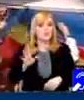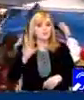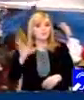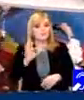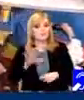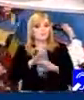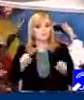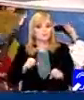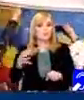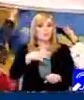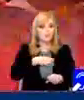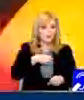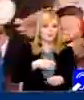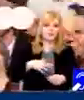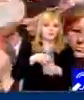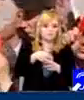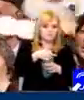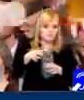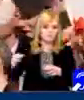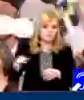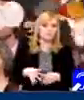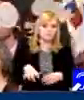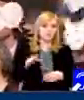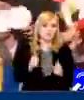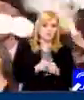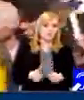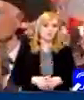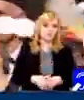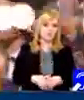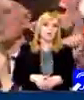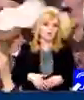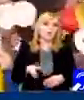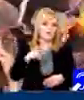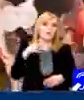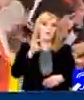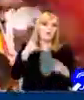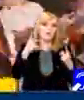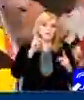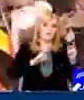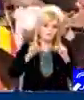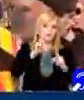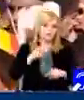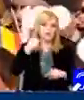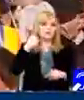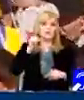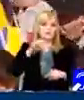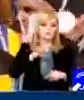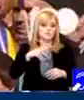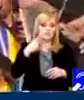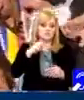reprezentanții autorităților locale și regionale, precum și locuitorii regiunii. În același timp, despre Marea Adunare Centenară de ieri s-a scris și în